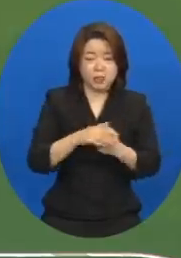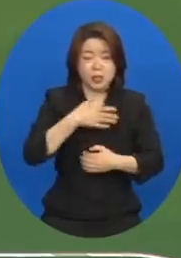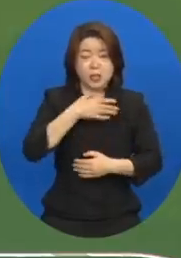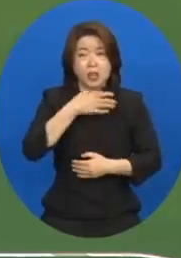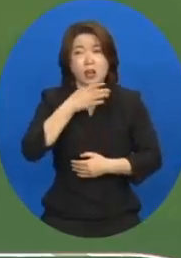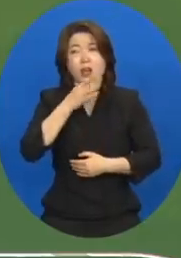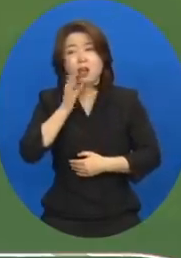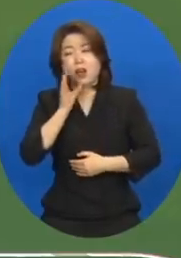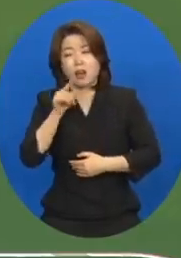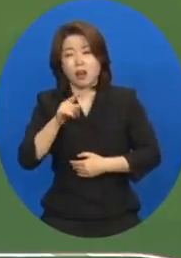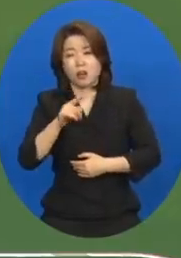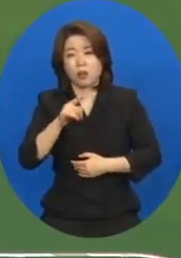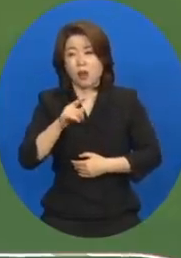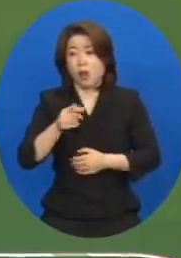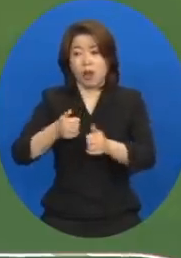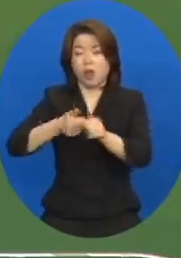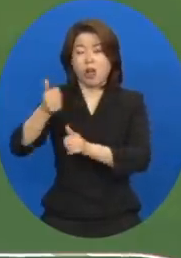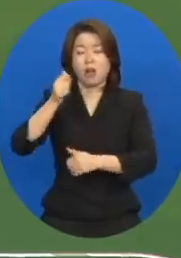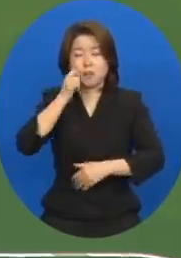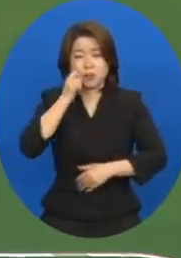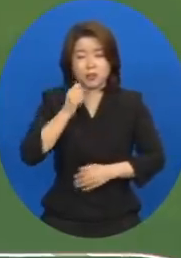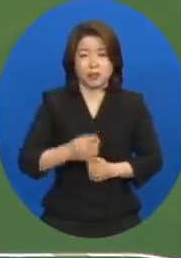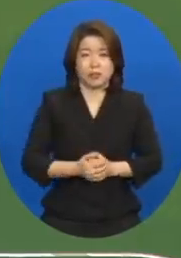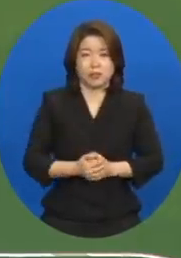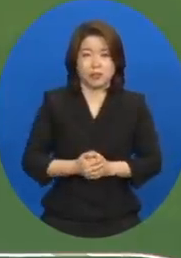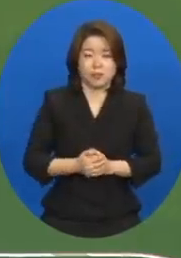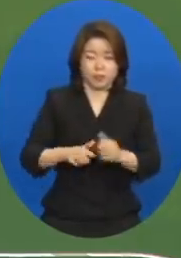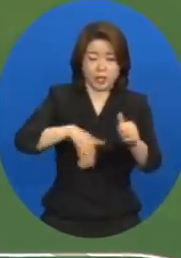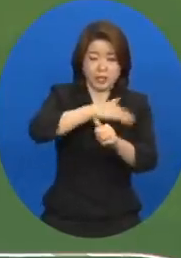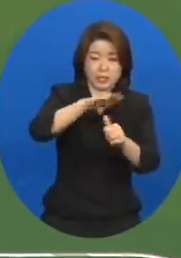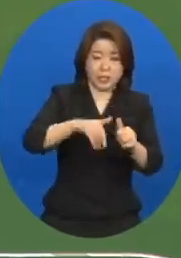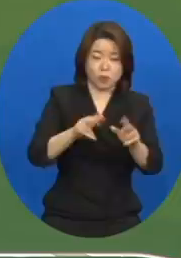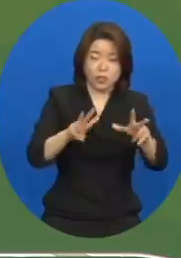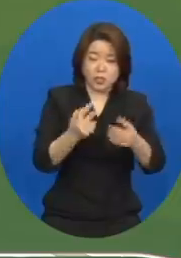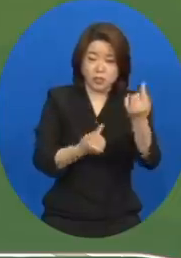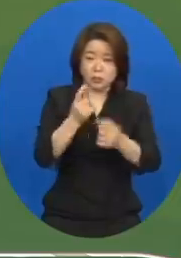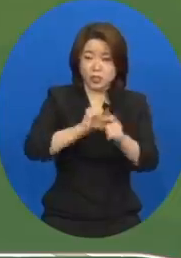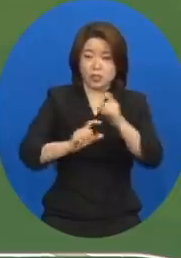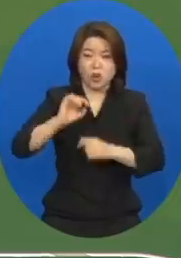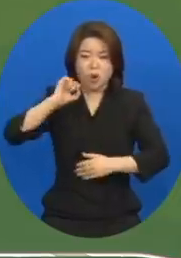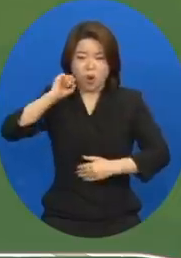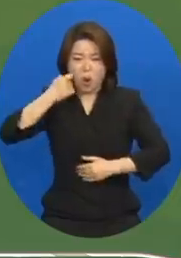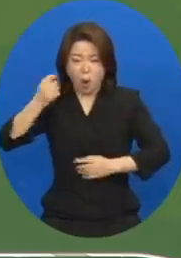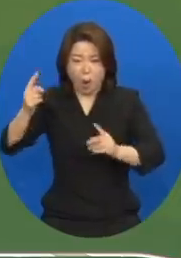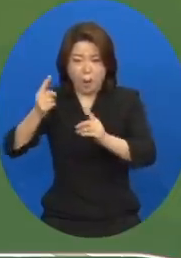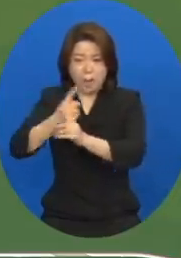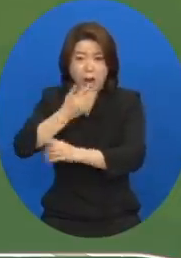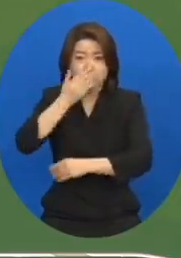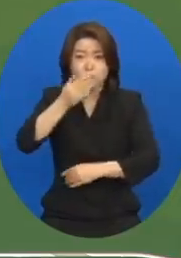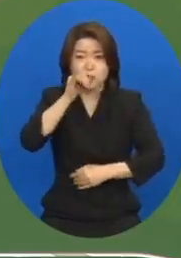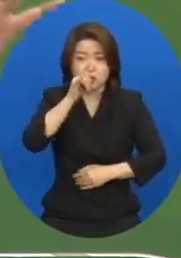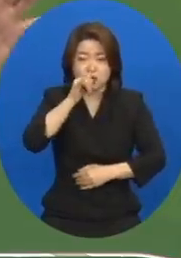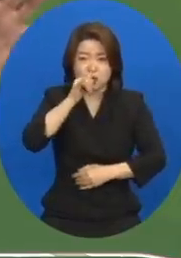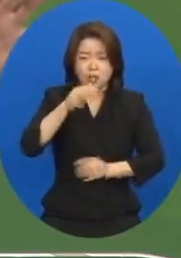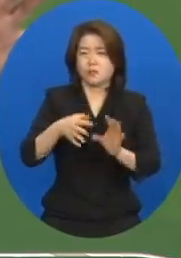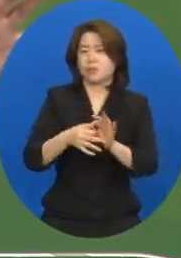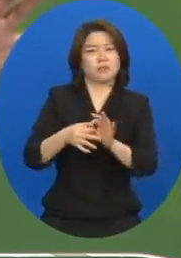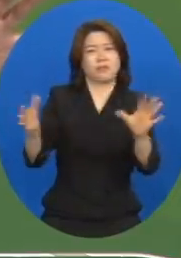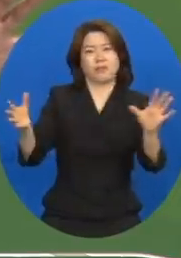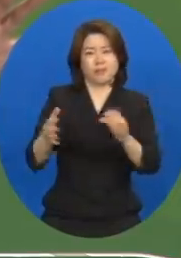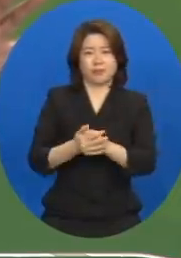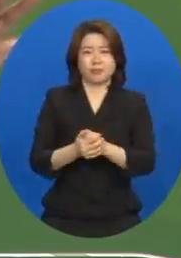하나도 견뎌내지를 못해요. 상황이 지금보다 더 어려워질 수도 있어요. 근데 그 상관하지